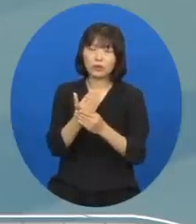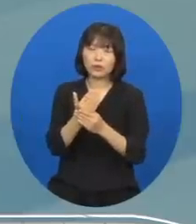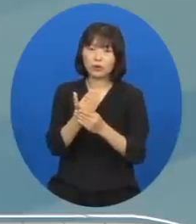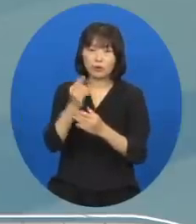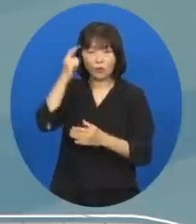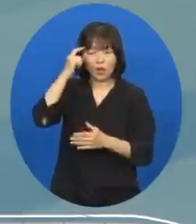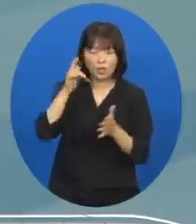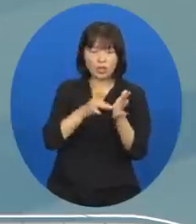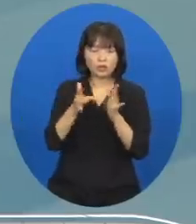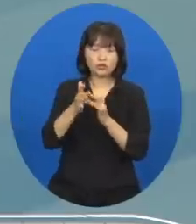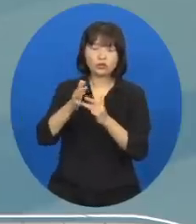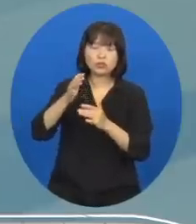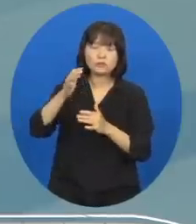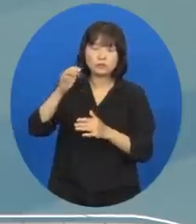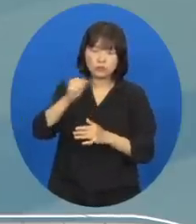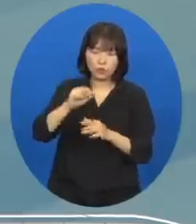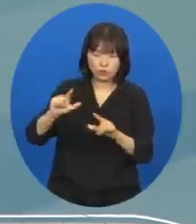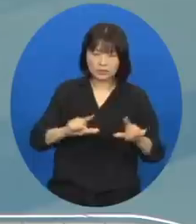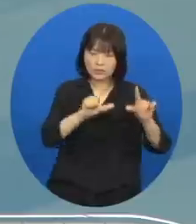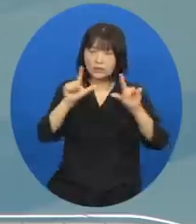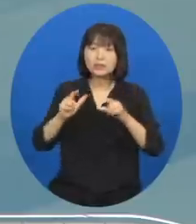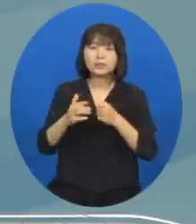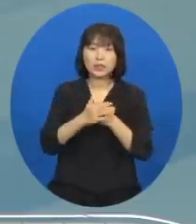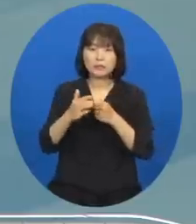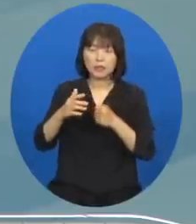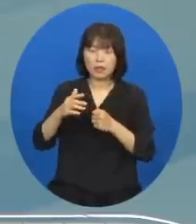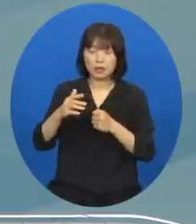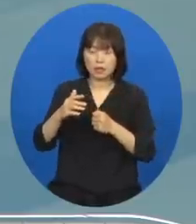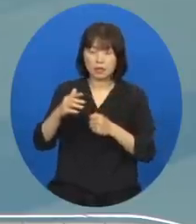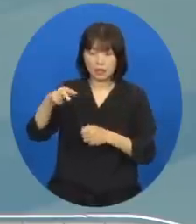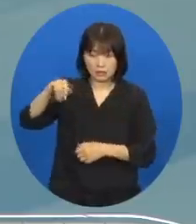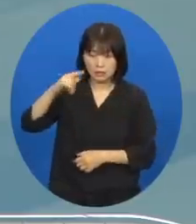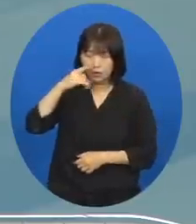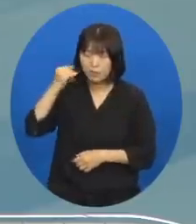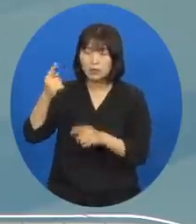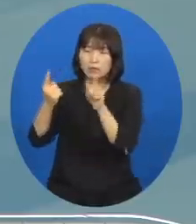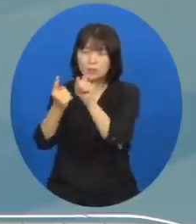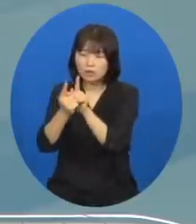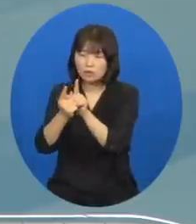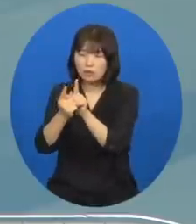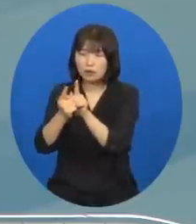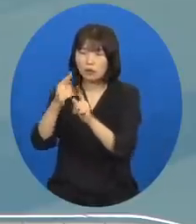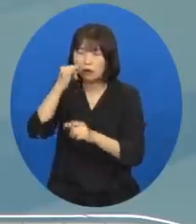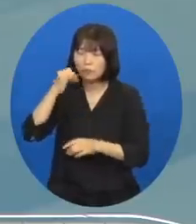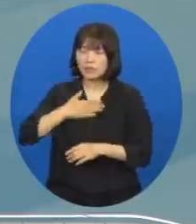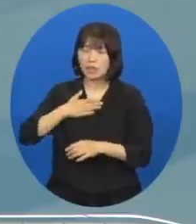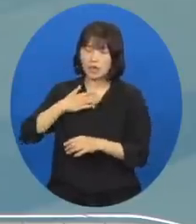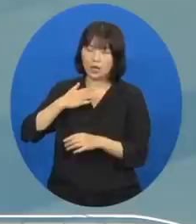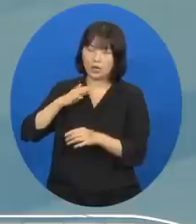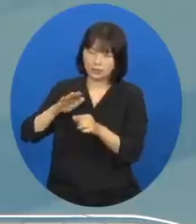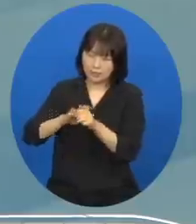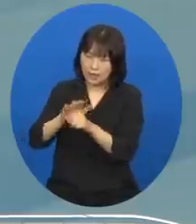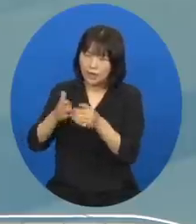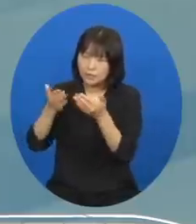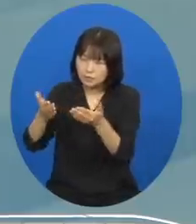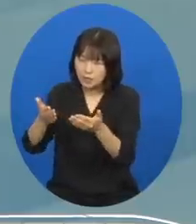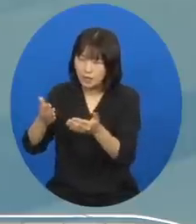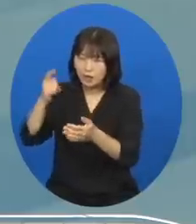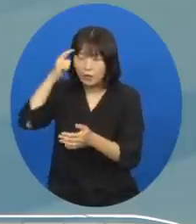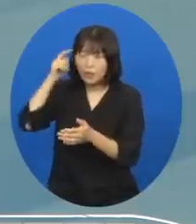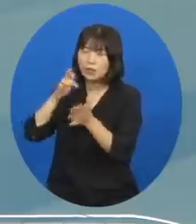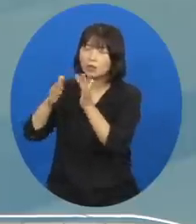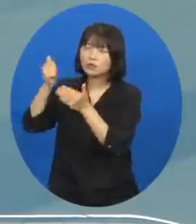거니까. 그러니까 시어머니 만나서 어머니, 제가 어머니 사랑합니다. 예수님께서 어머니